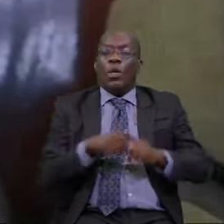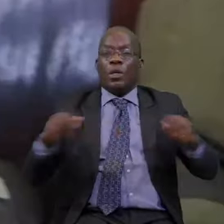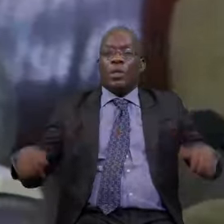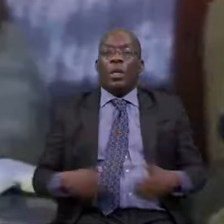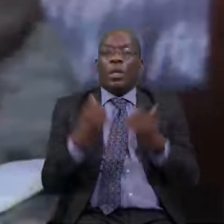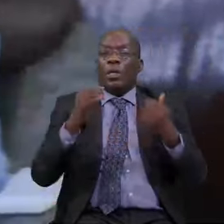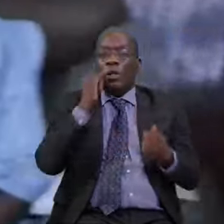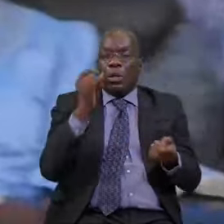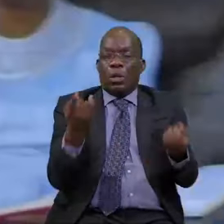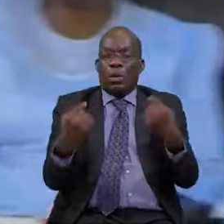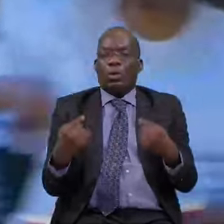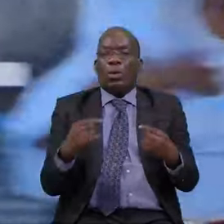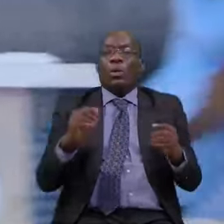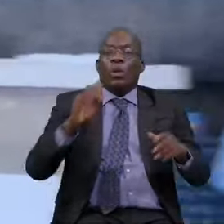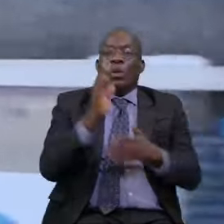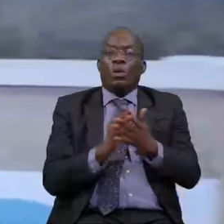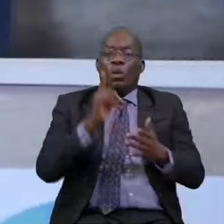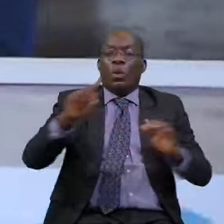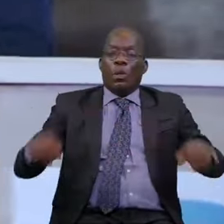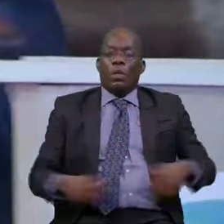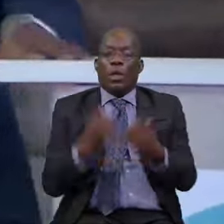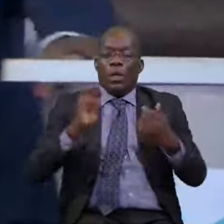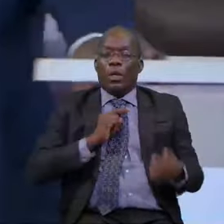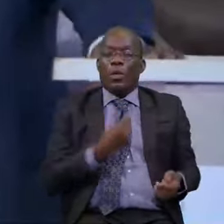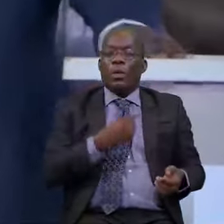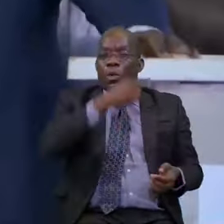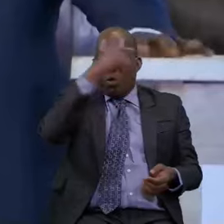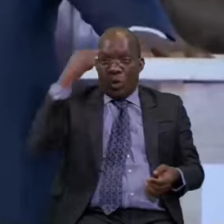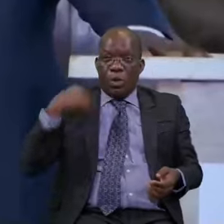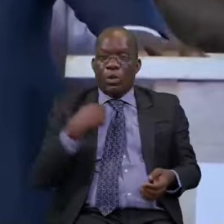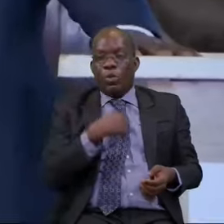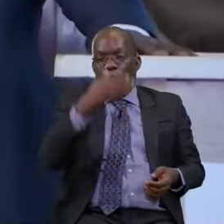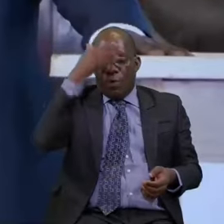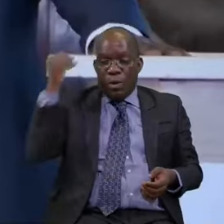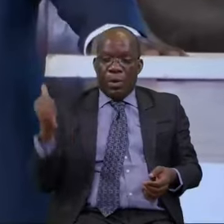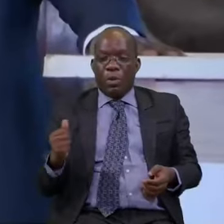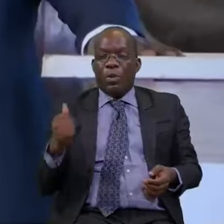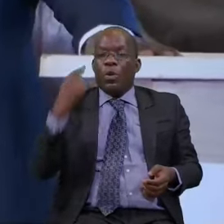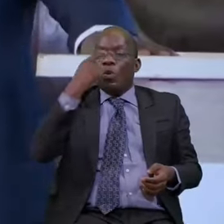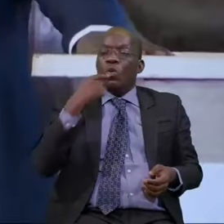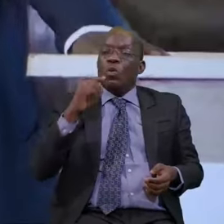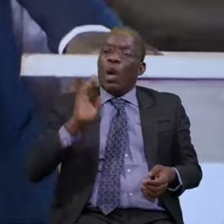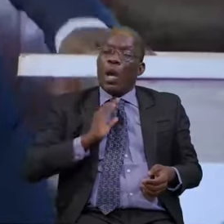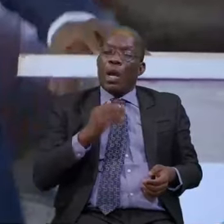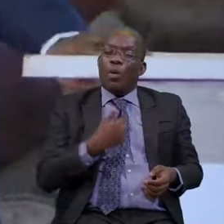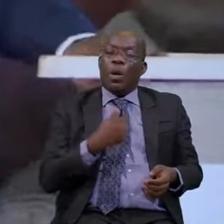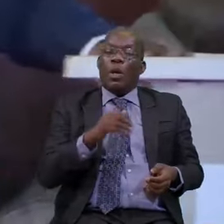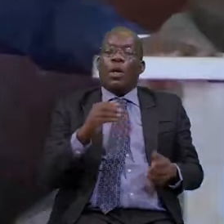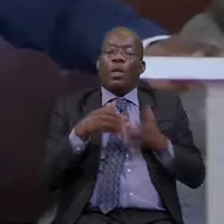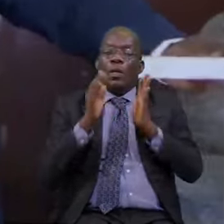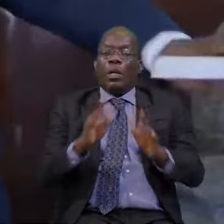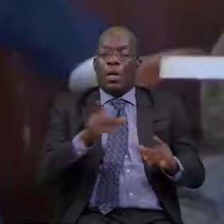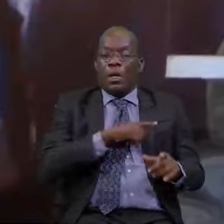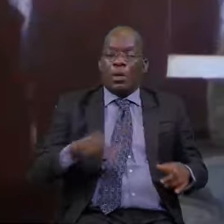de défis et quelqu'un nous lance le défi parce qu'on a oublié qui notre dirigeant, notre Seigneur